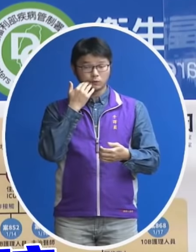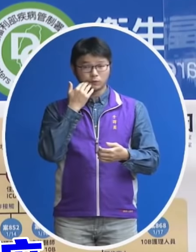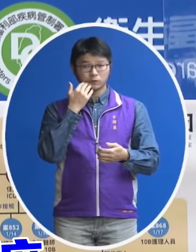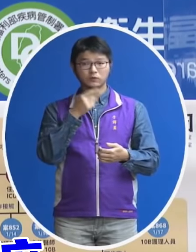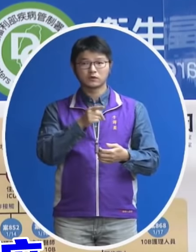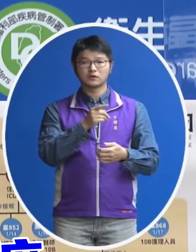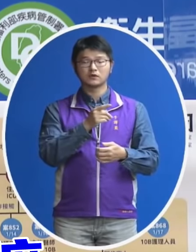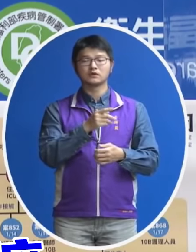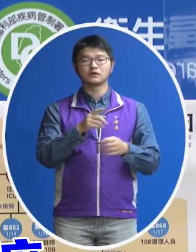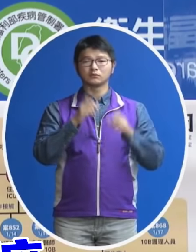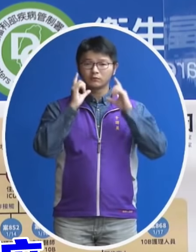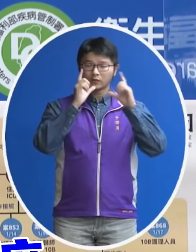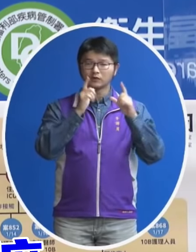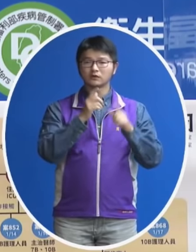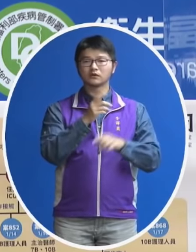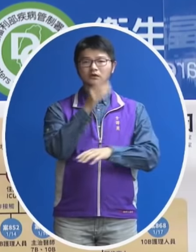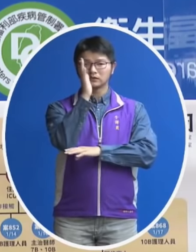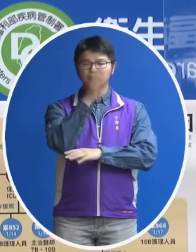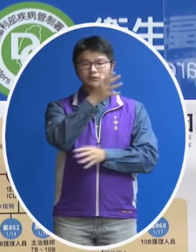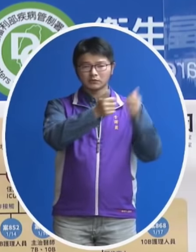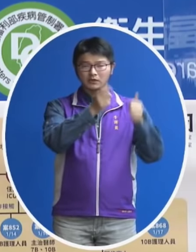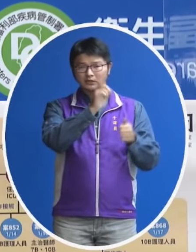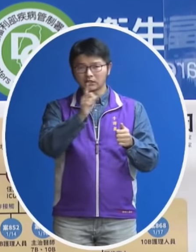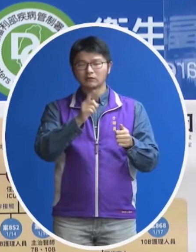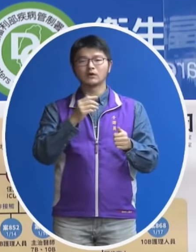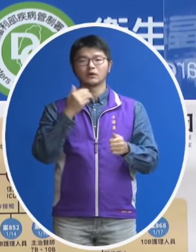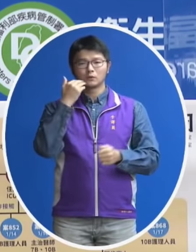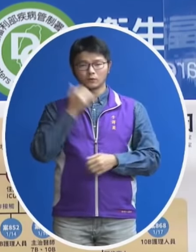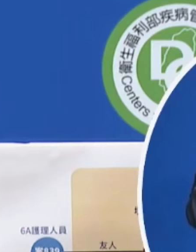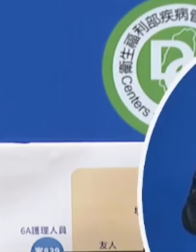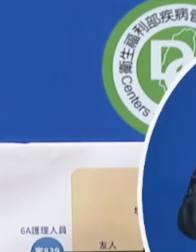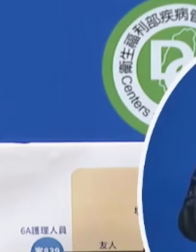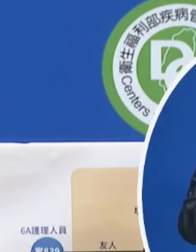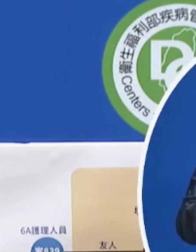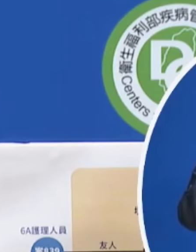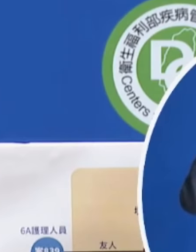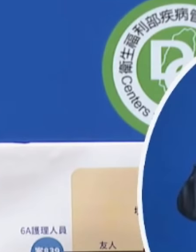跑通，有时候也是不得已的嘛，哈，那就不要太不得已了，哈。